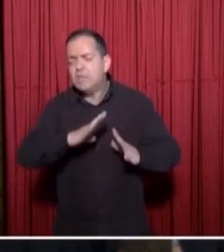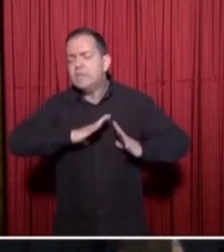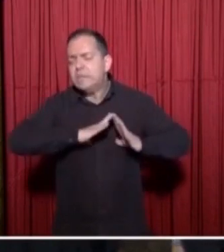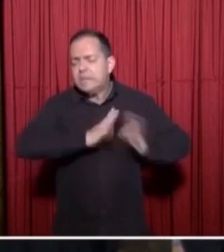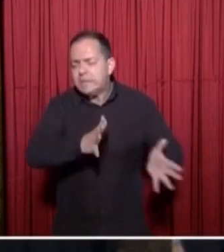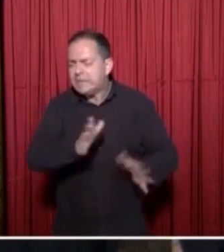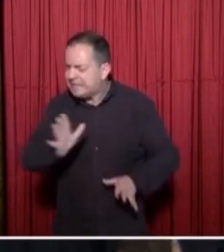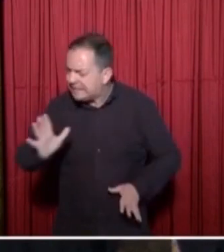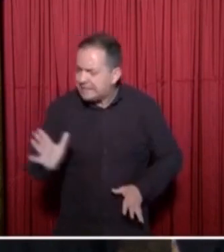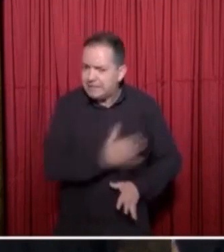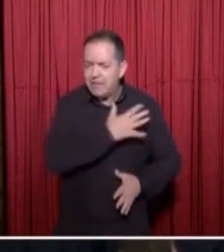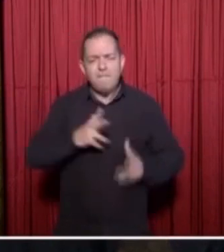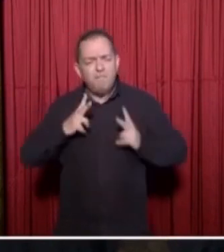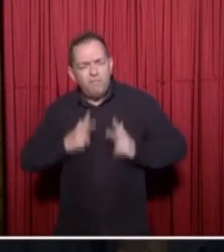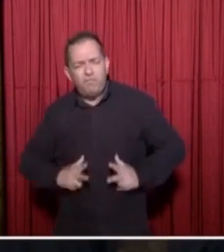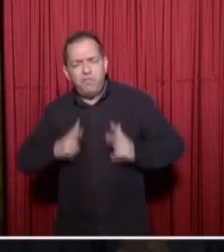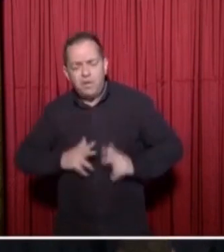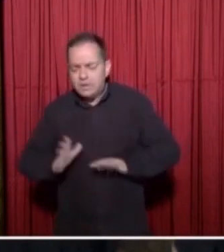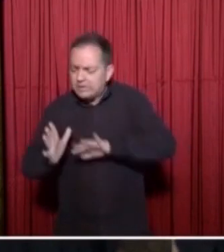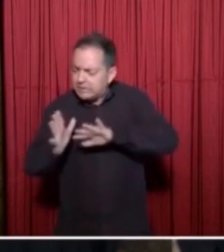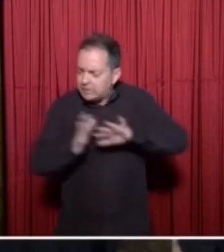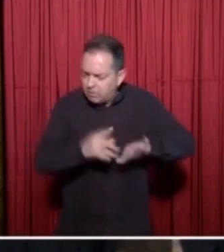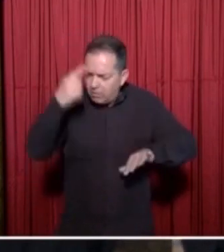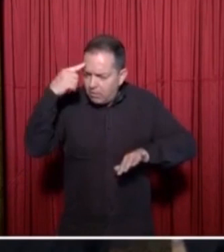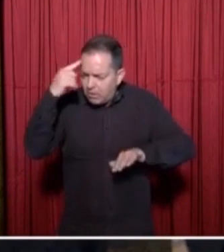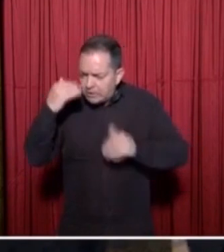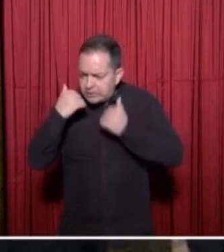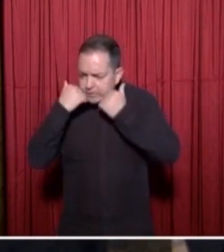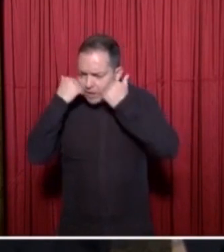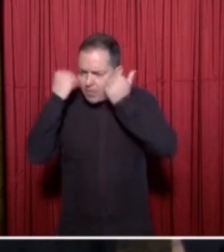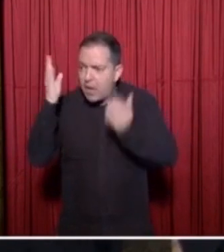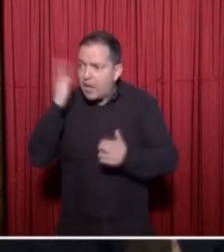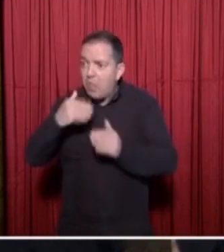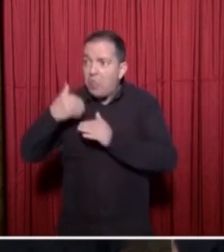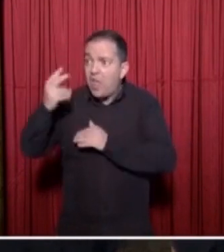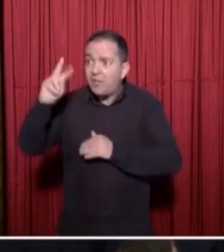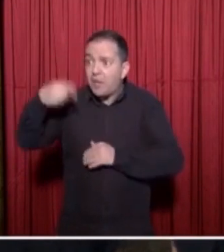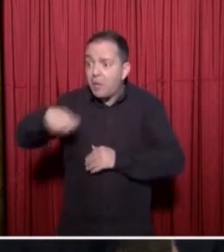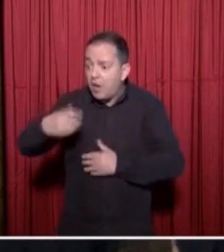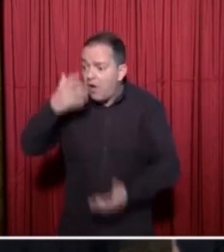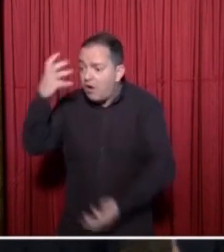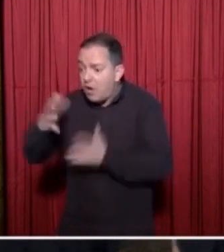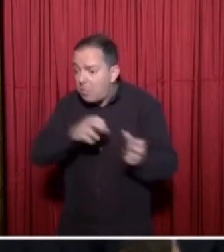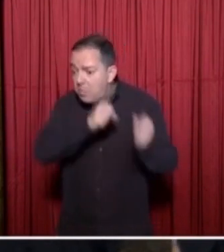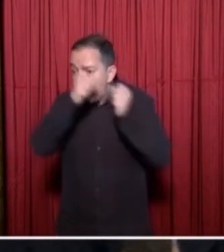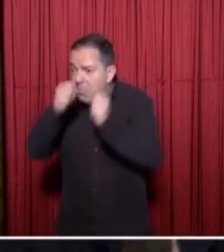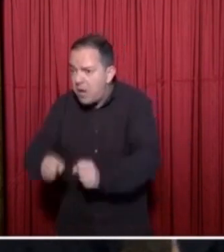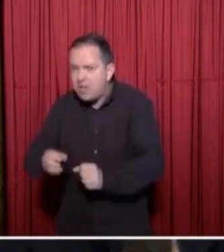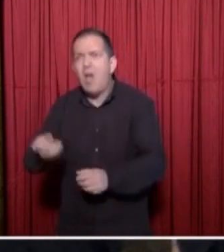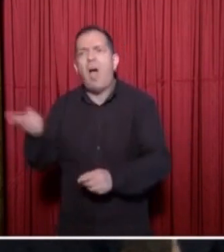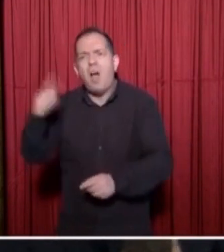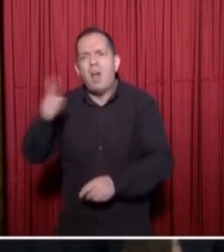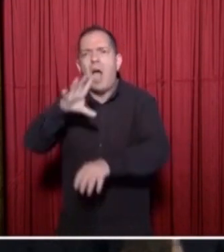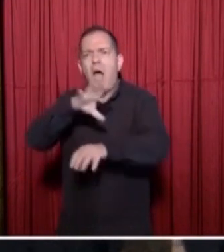ειδονάς του σώματος διεντιμουμένη την εσχήνην την πολλήν και κρίσιν της κολάσεως, ειν υποστώσει πόρνη